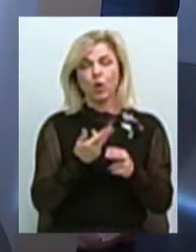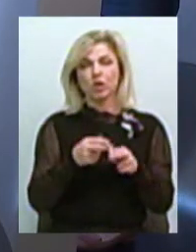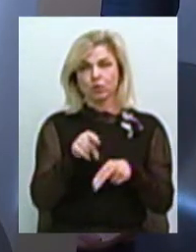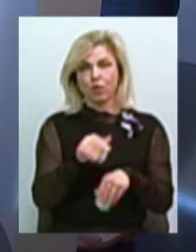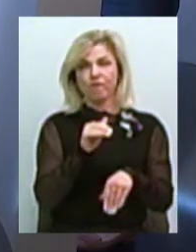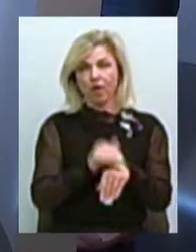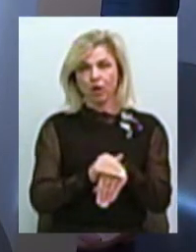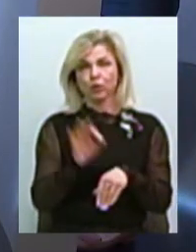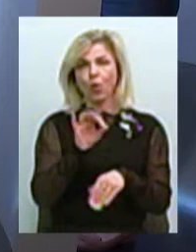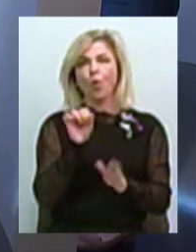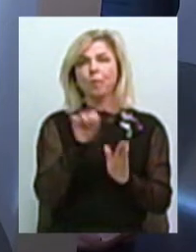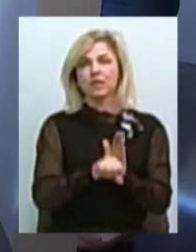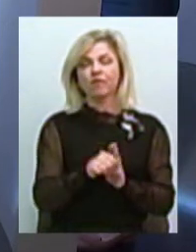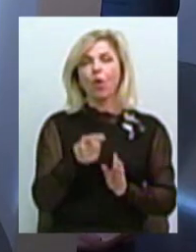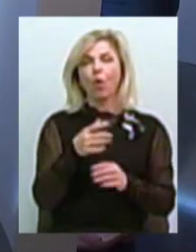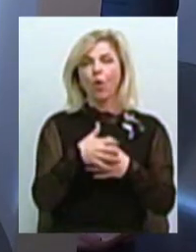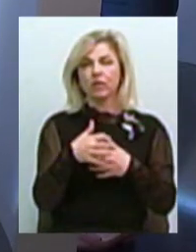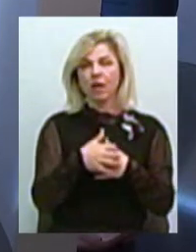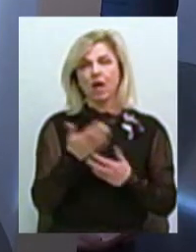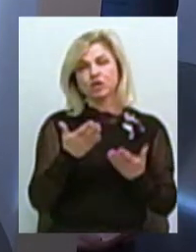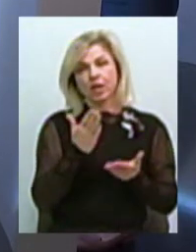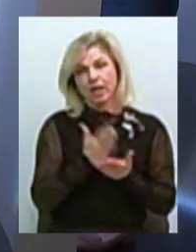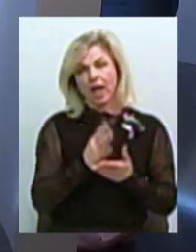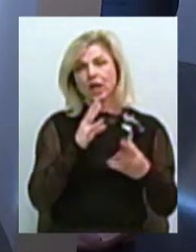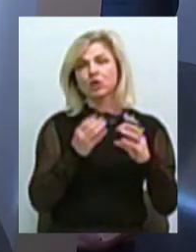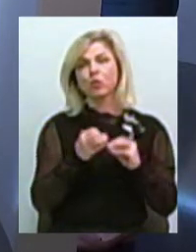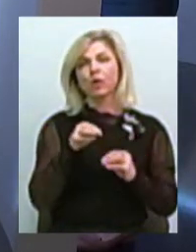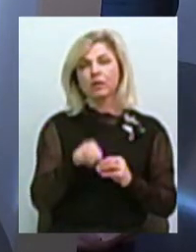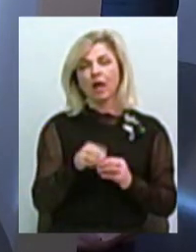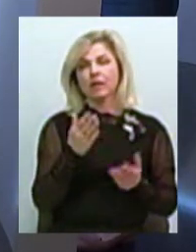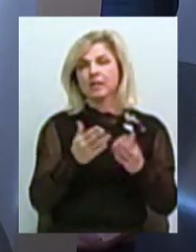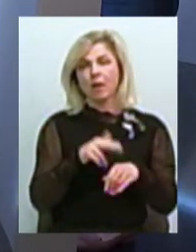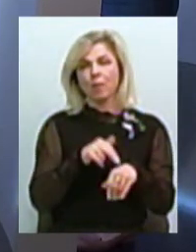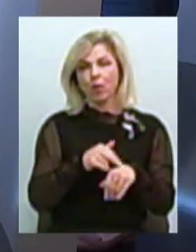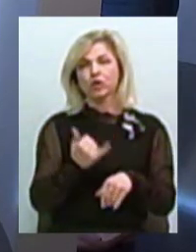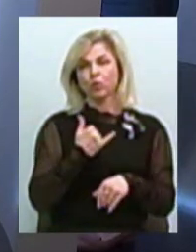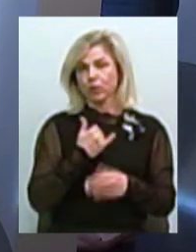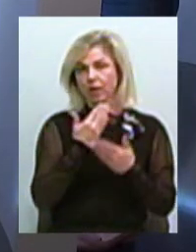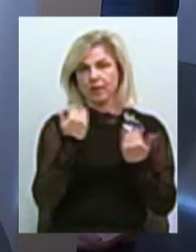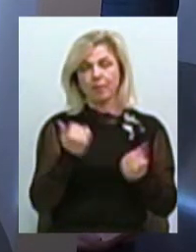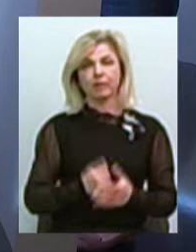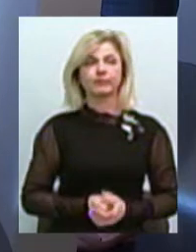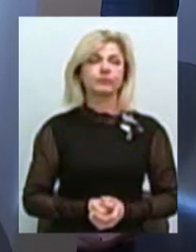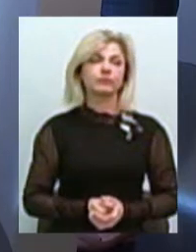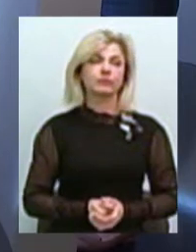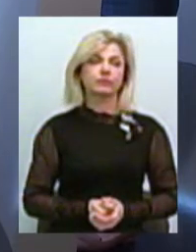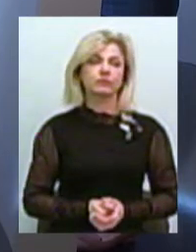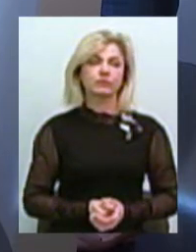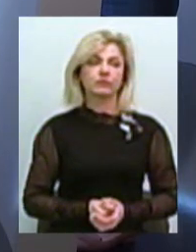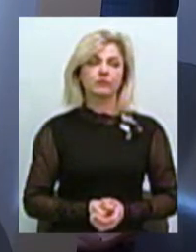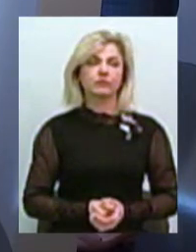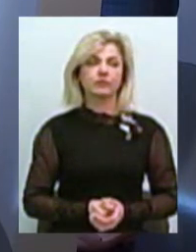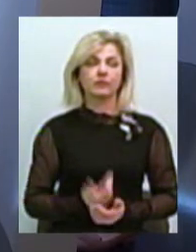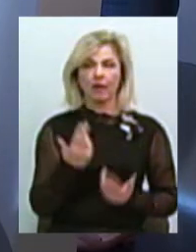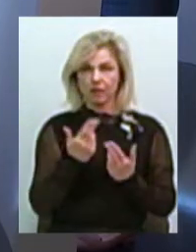факту про вбивство кота, чи є якісь результати, якщо поліції в нас в студії немає? Будь ласка, ви. Так, справа ще